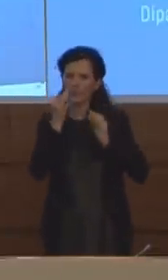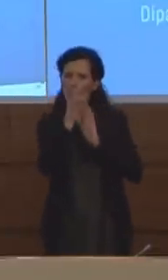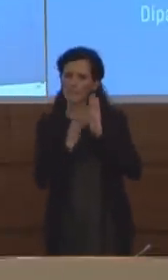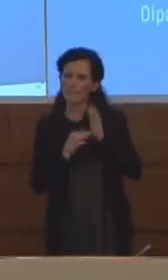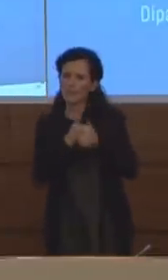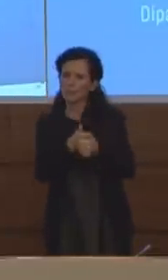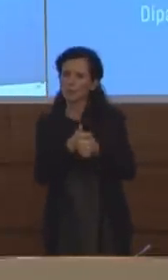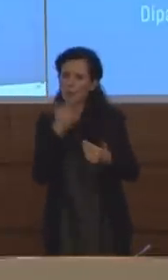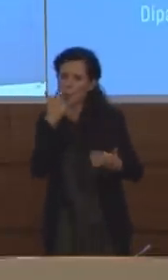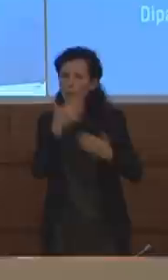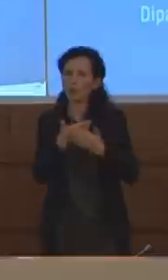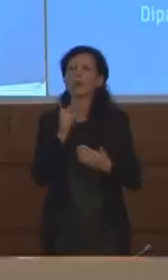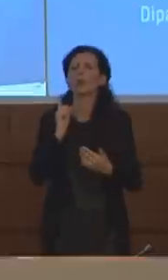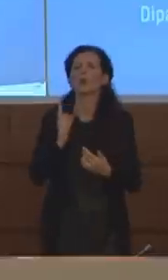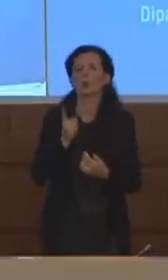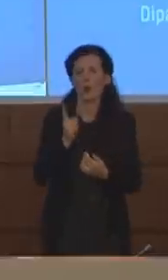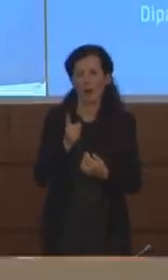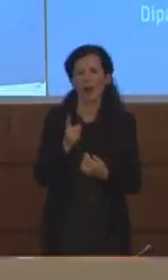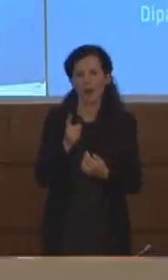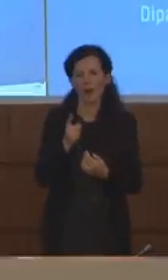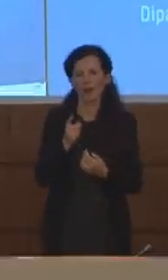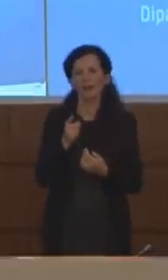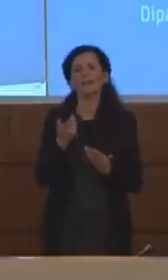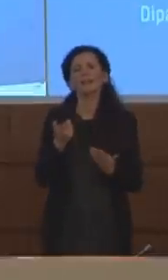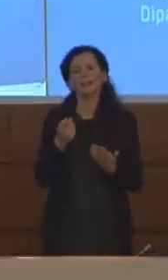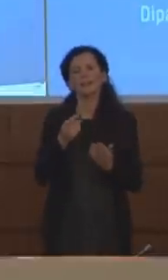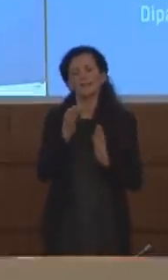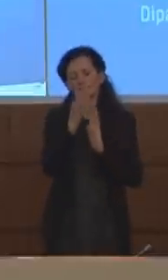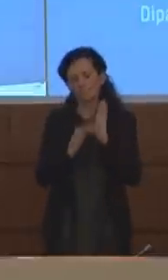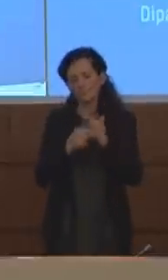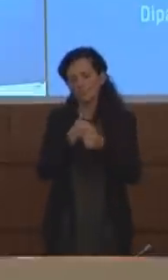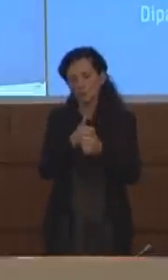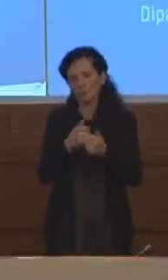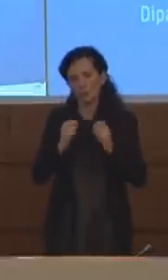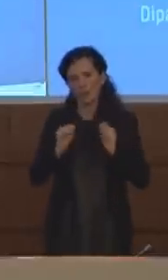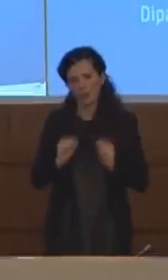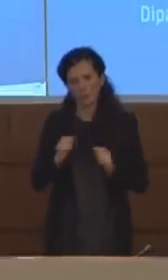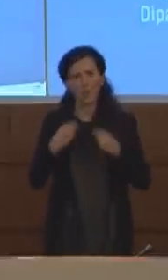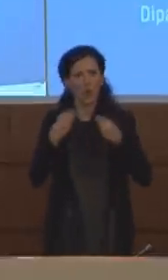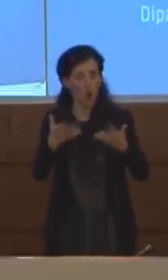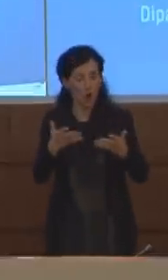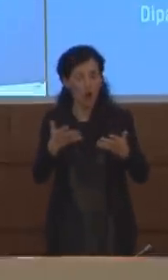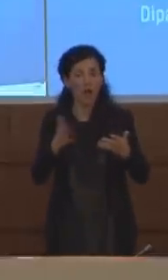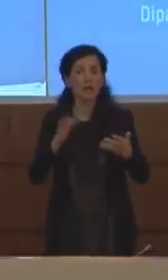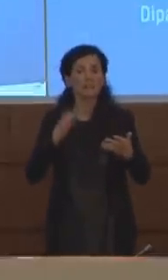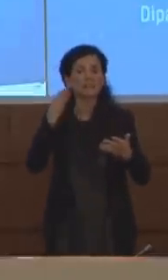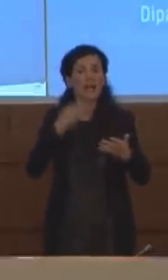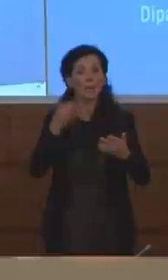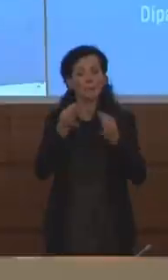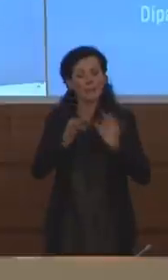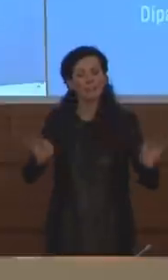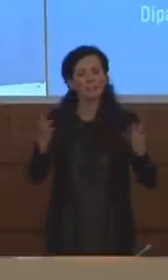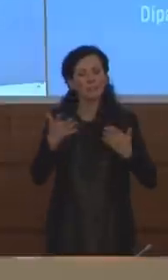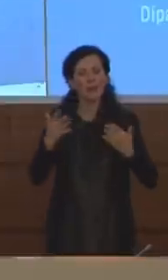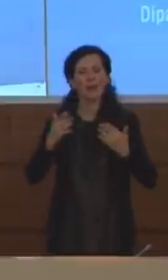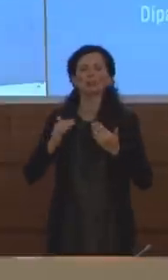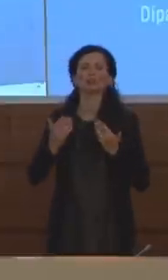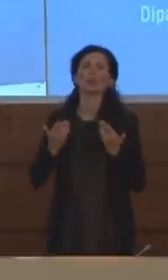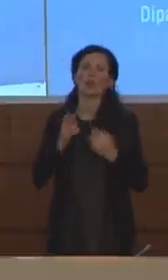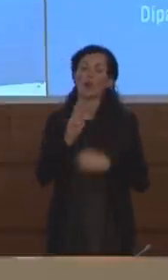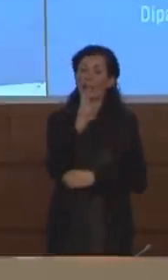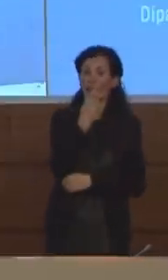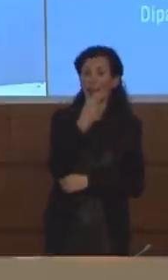di rilasciare alcune misure ma allo stesso tempo mantenere mantenere il